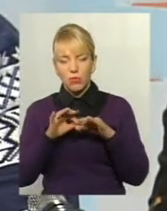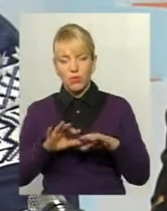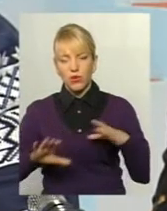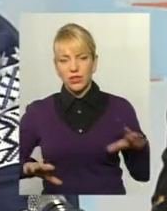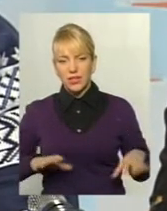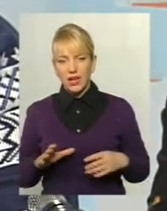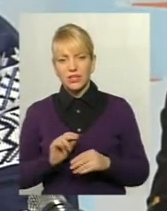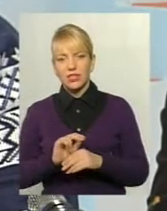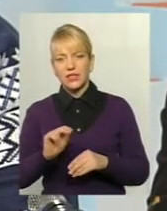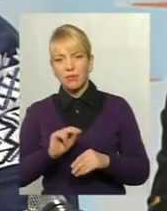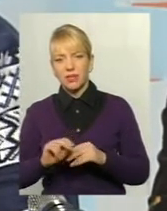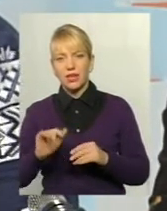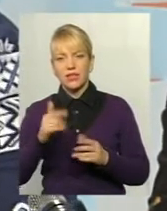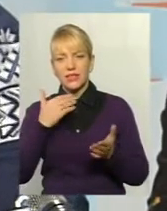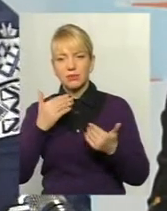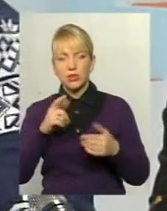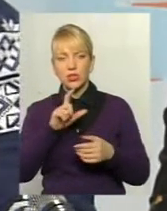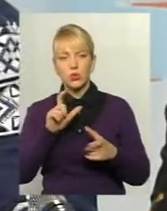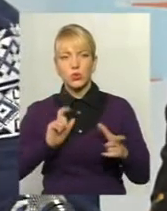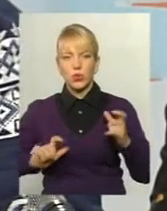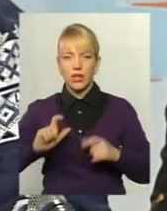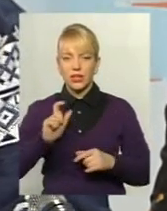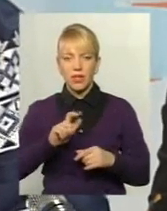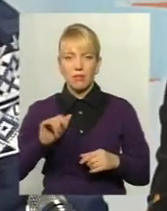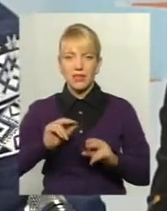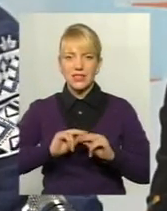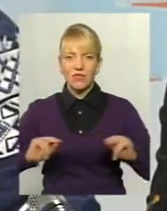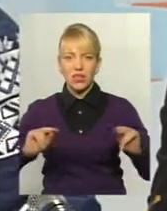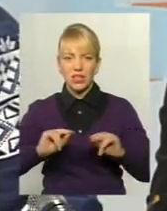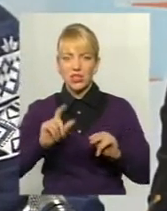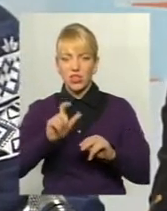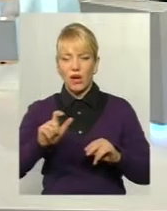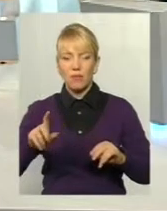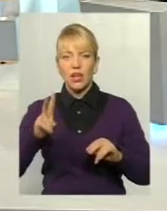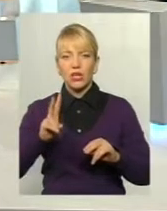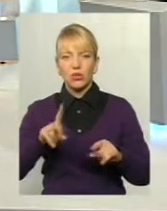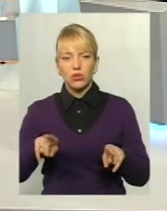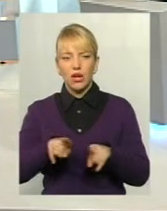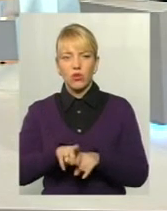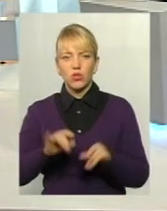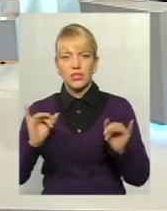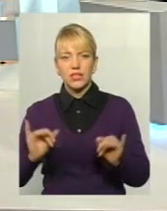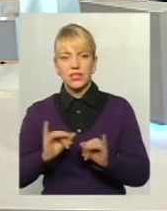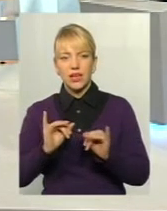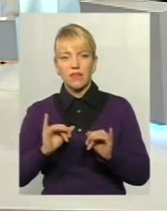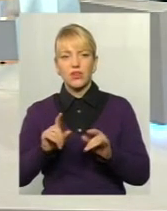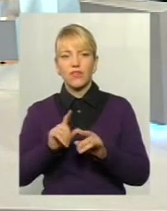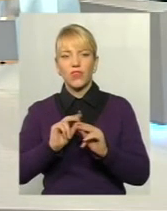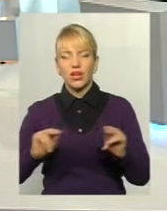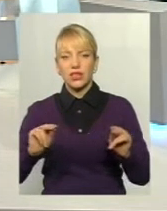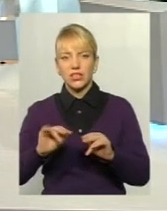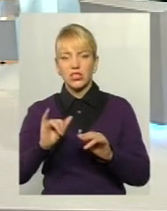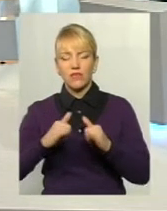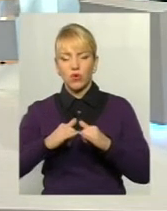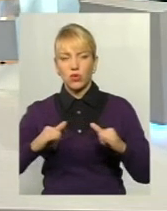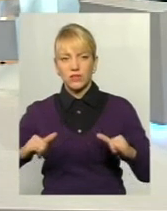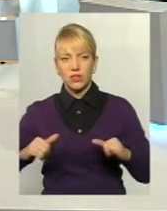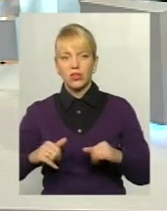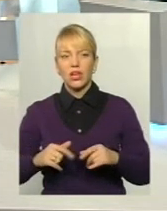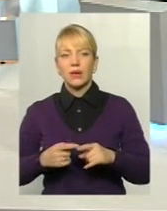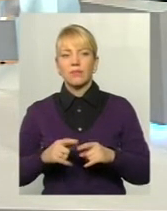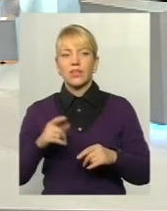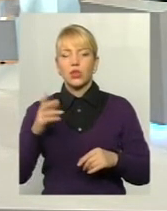і спілкуючися вже з студентами і з викладачами, які якраз також зацікавилися, викладачі в розвитку таких компетенцій.